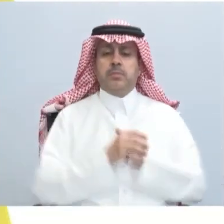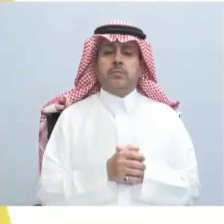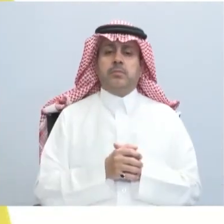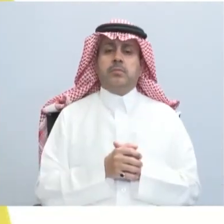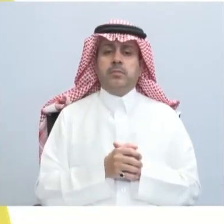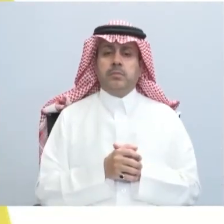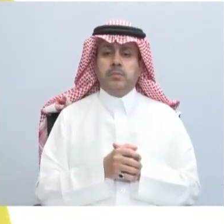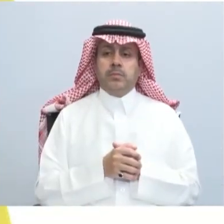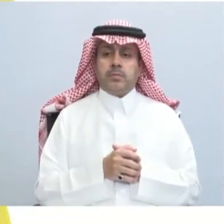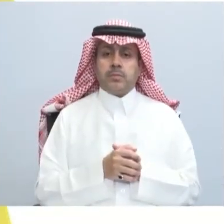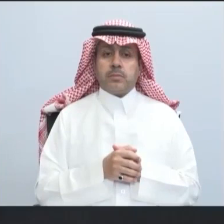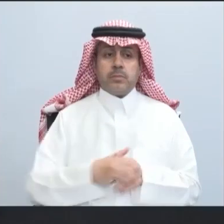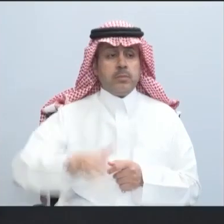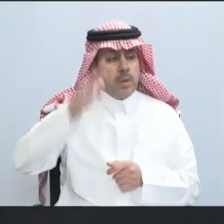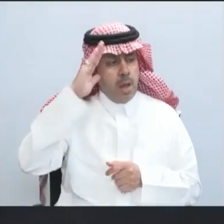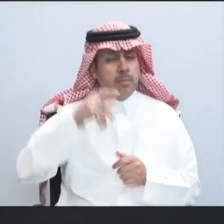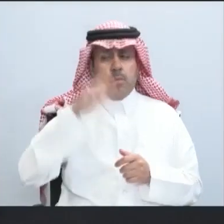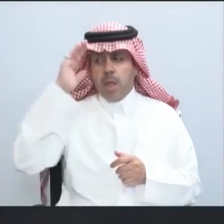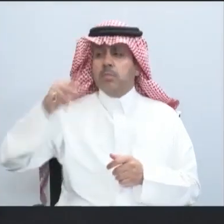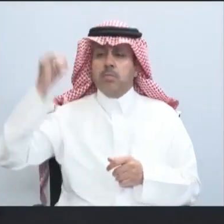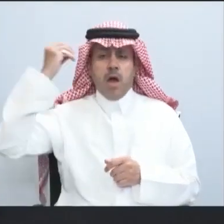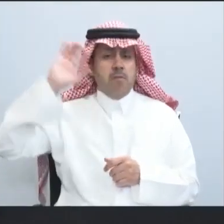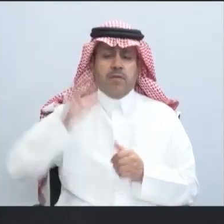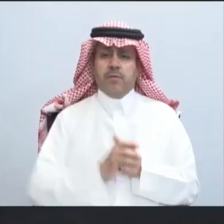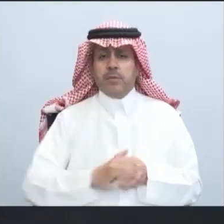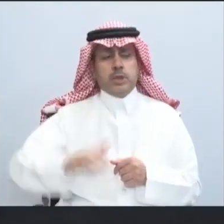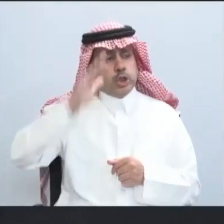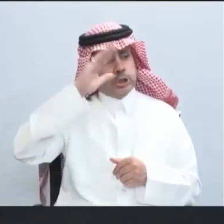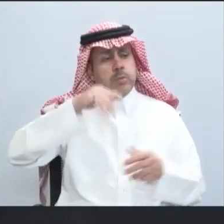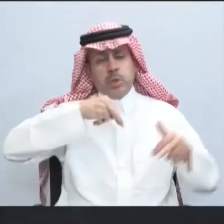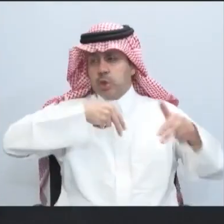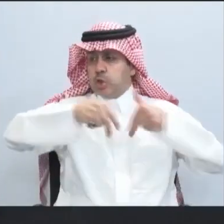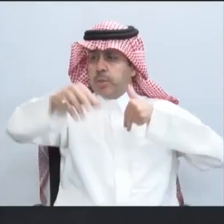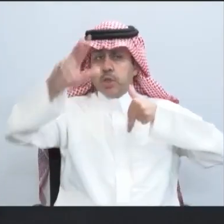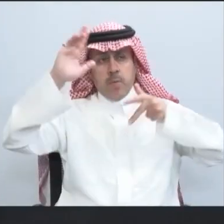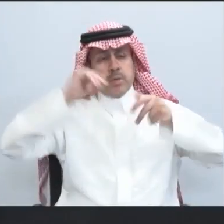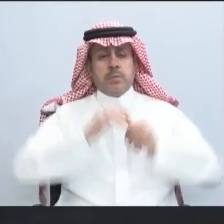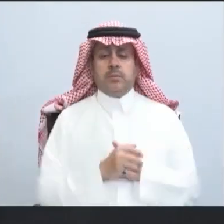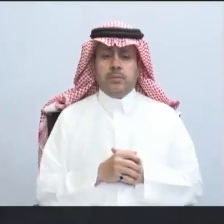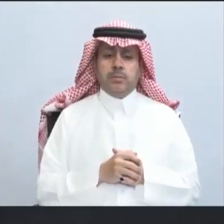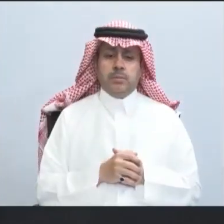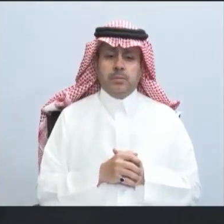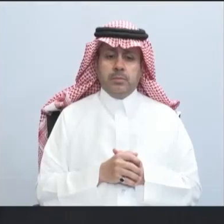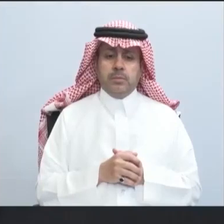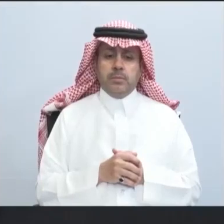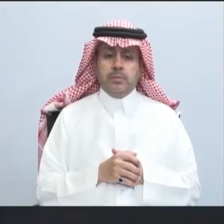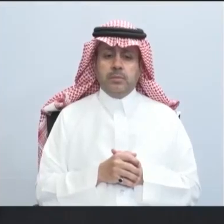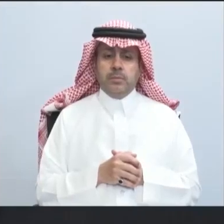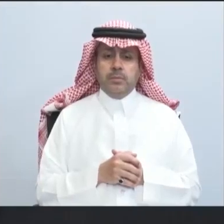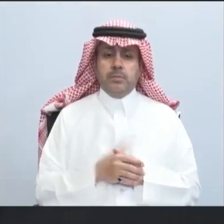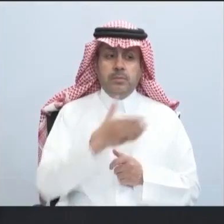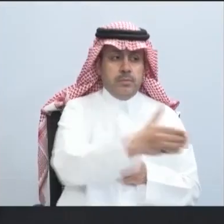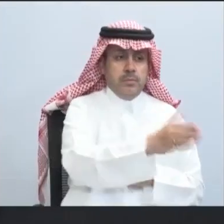بينكم على من عرفت ومن لم تعرف تسلم على هذا وهذا يسلم عليك افش السلام ليس المقصود فقط